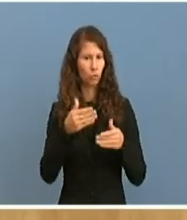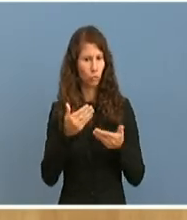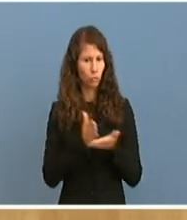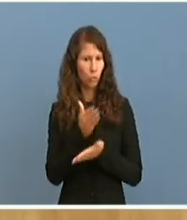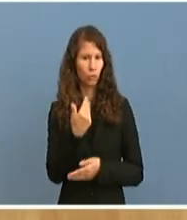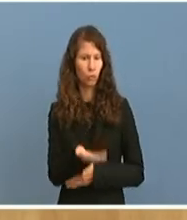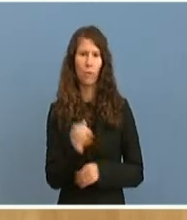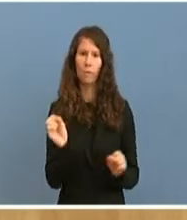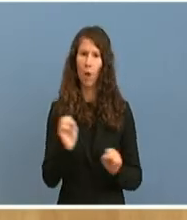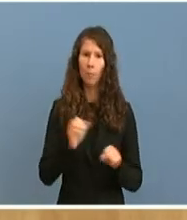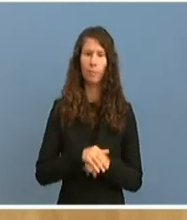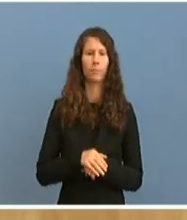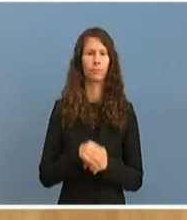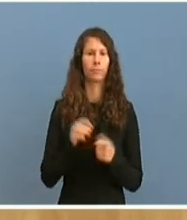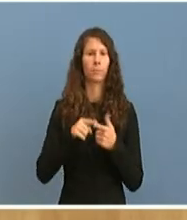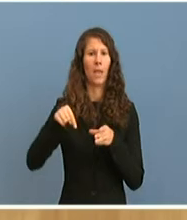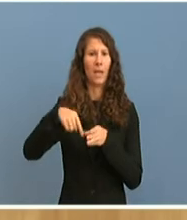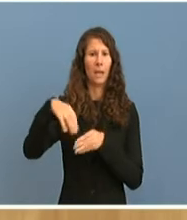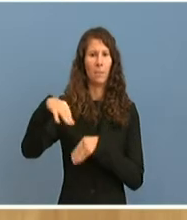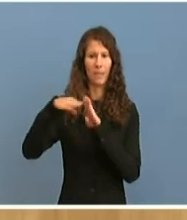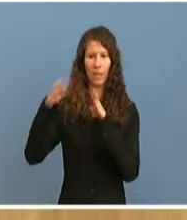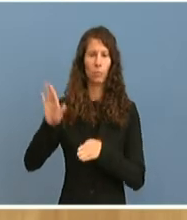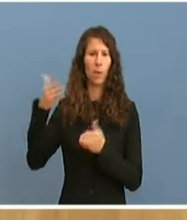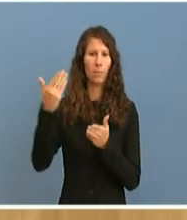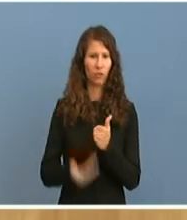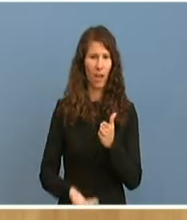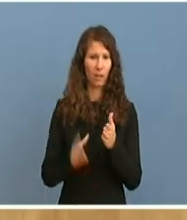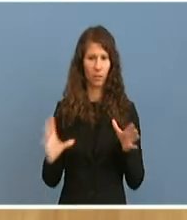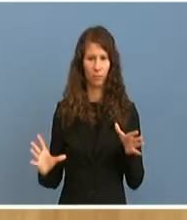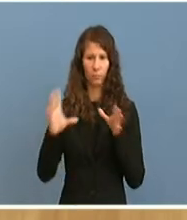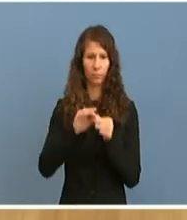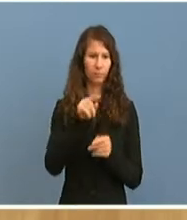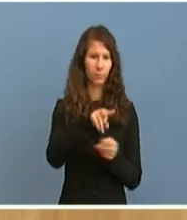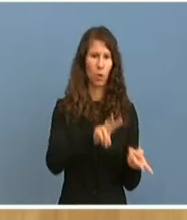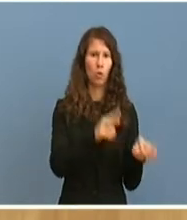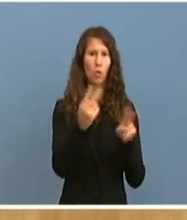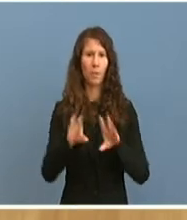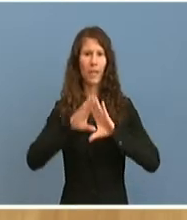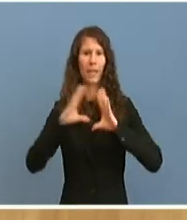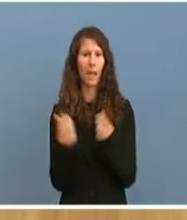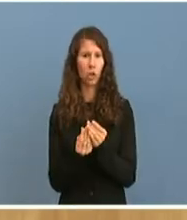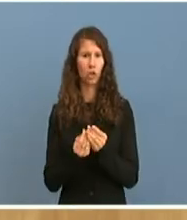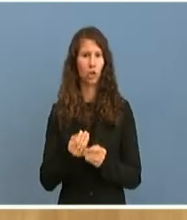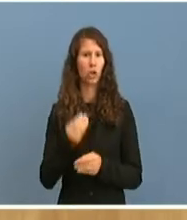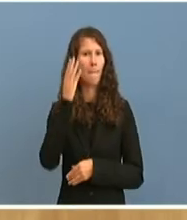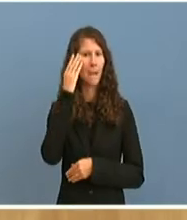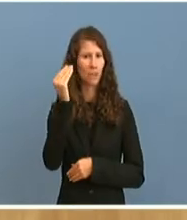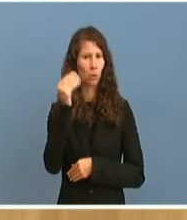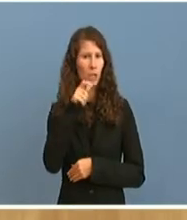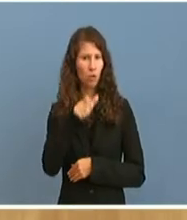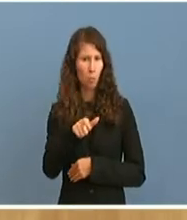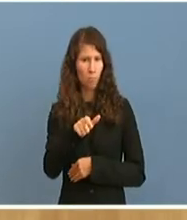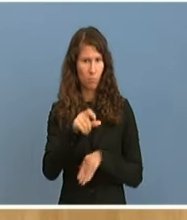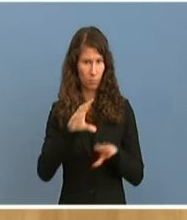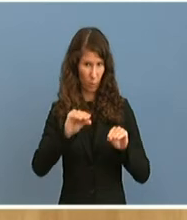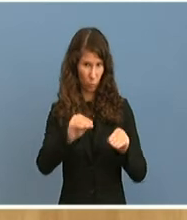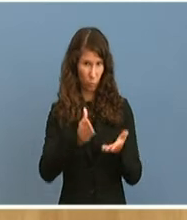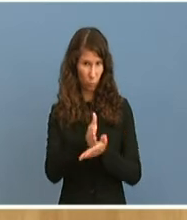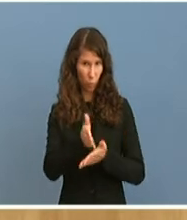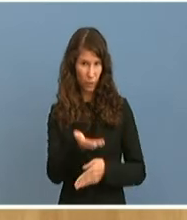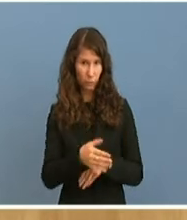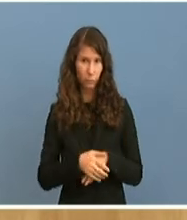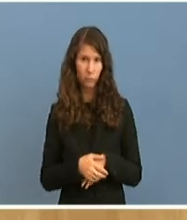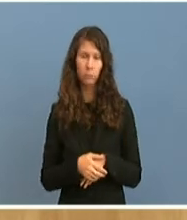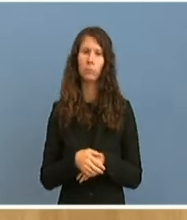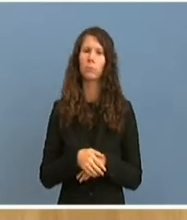die Beschwerde des Innenministeriums eingehen und das ins generische Maskulinum, das komplette Gesetz, umschreiben? Und dann vielleicht noch in der